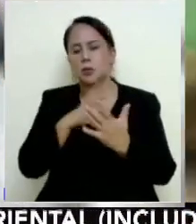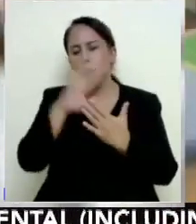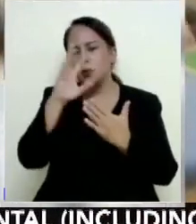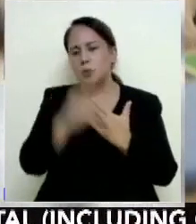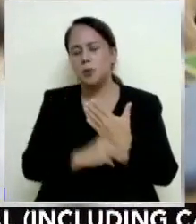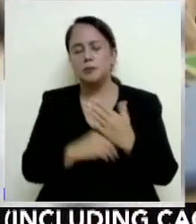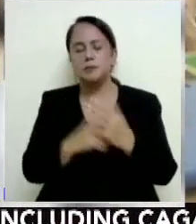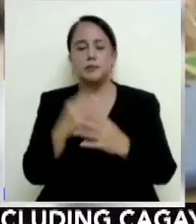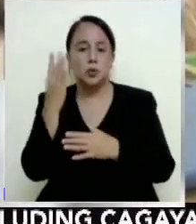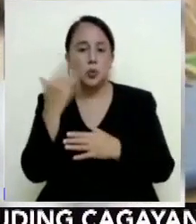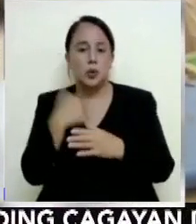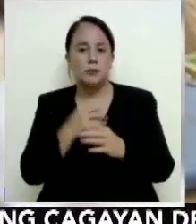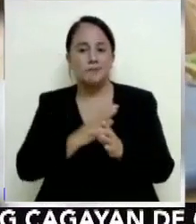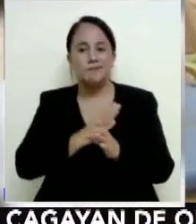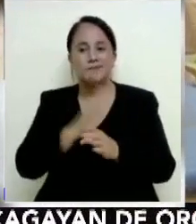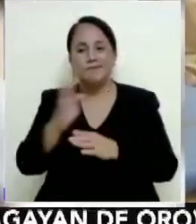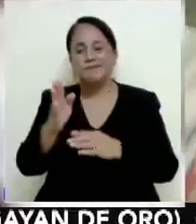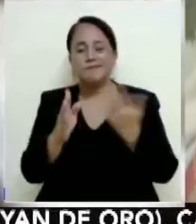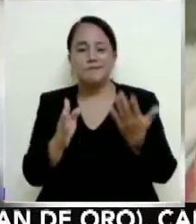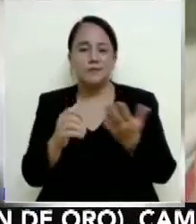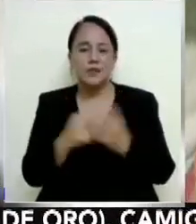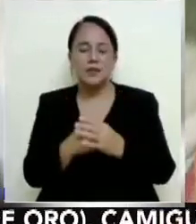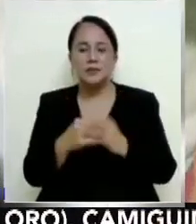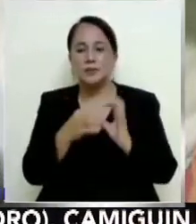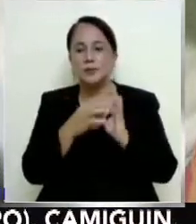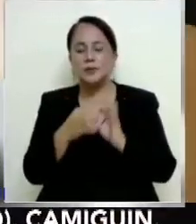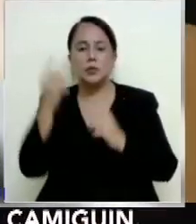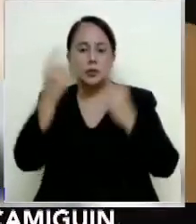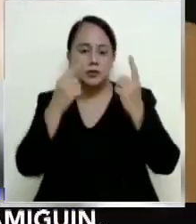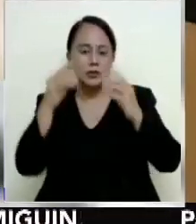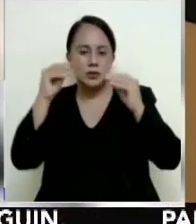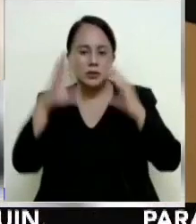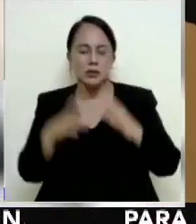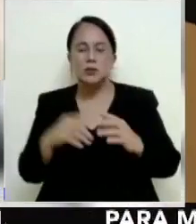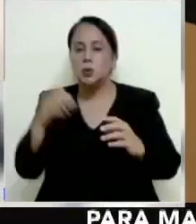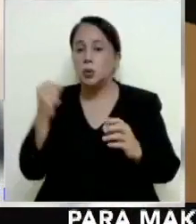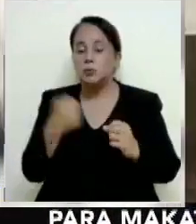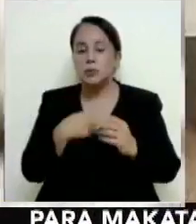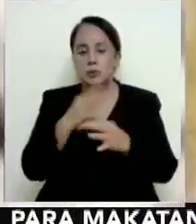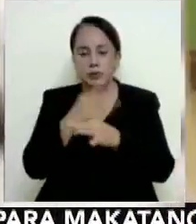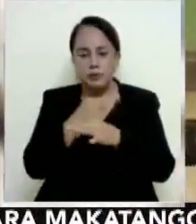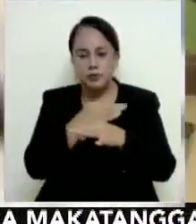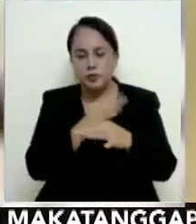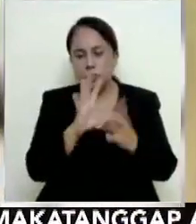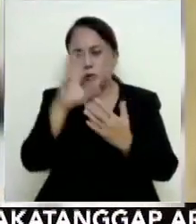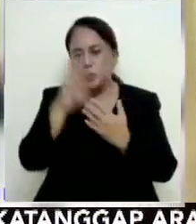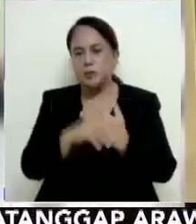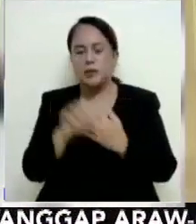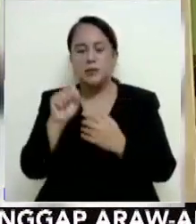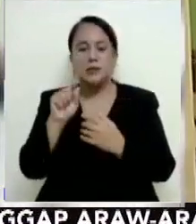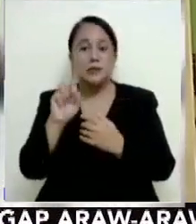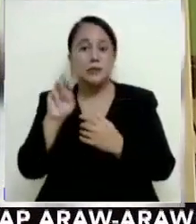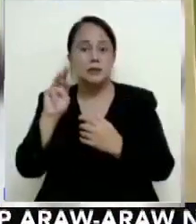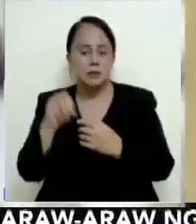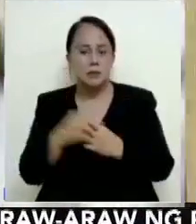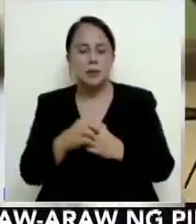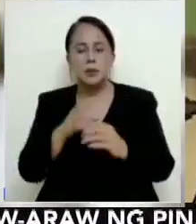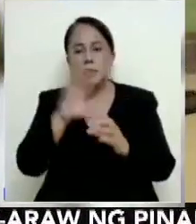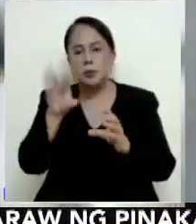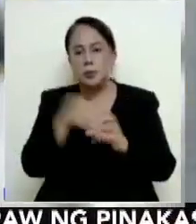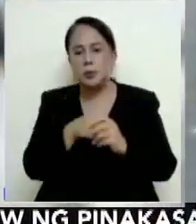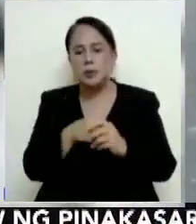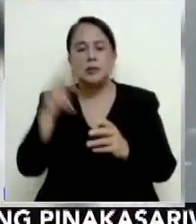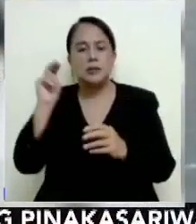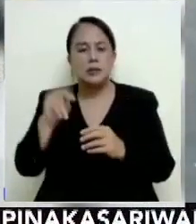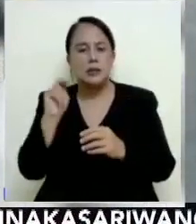sila. Sabi ng Alliance of Concerned Teachers, sana sa pagrepaso ng curriculum ng STEM track, ilagay sa konteksto ng pangangailangan ng isang